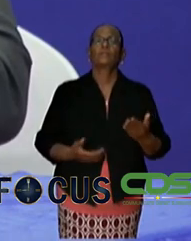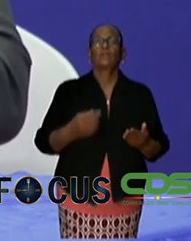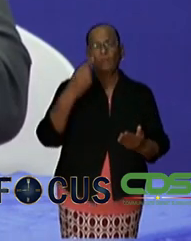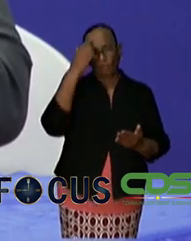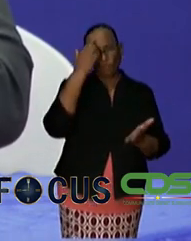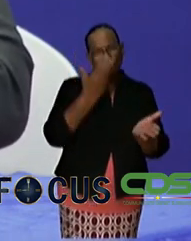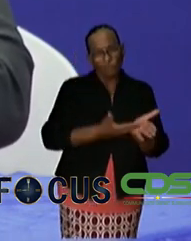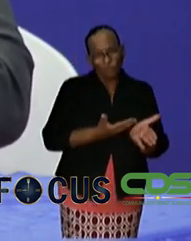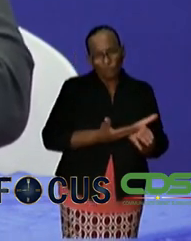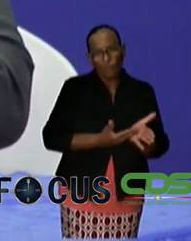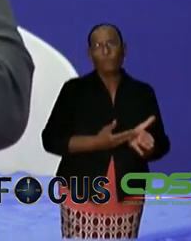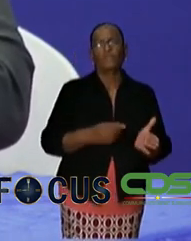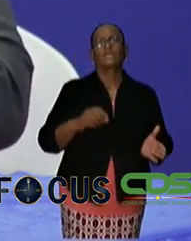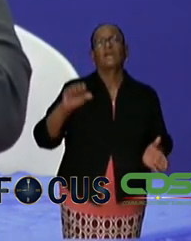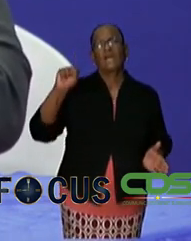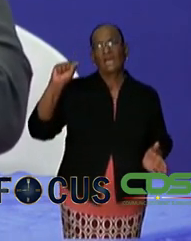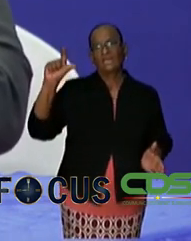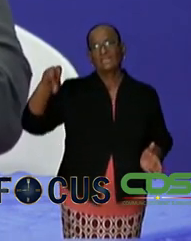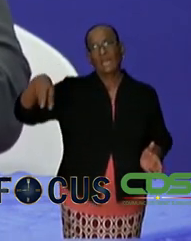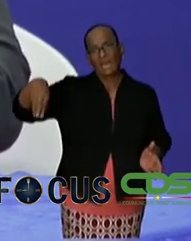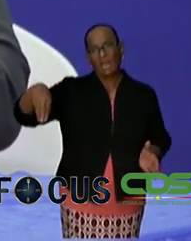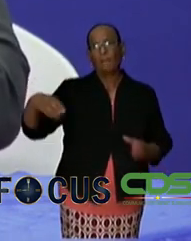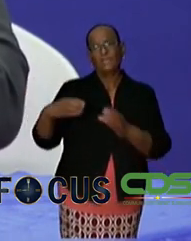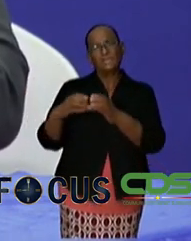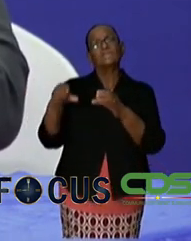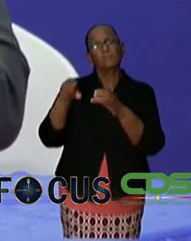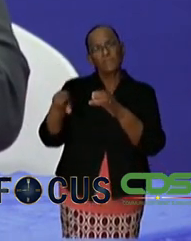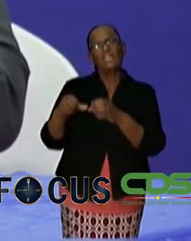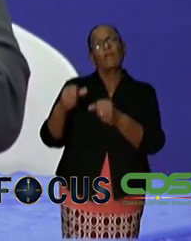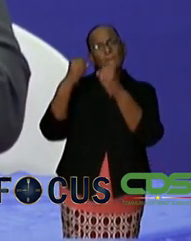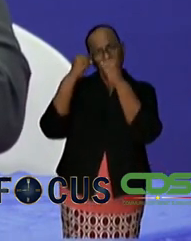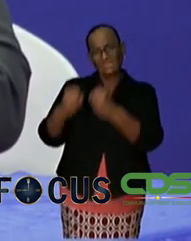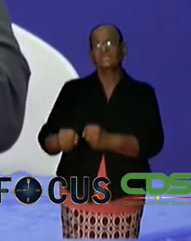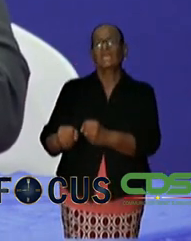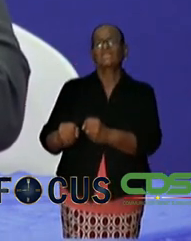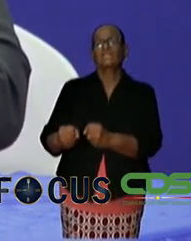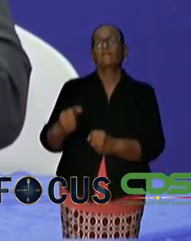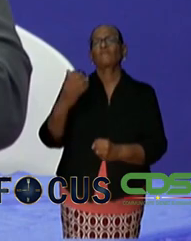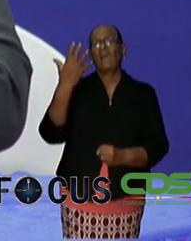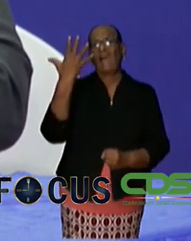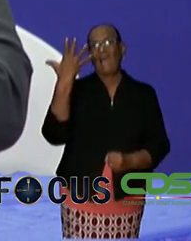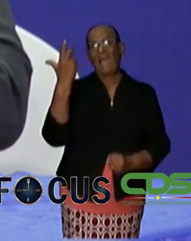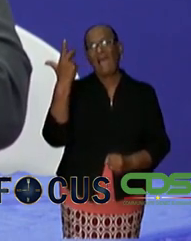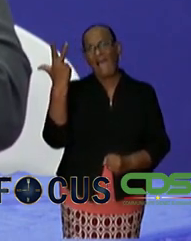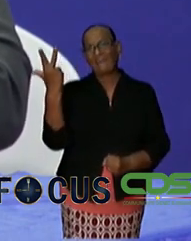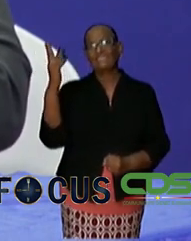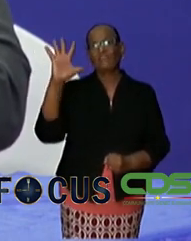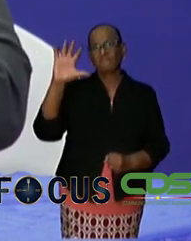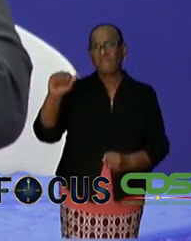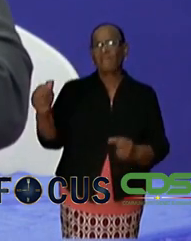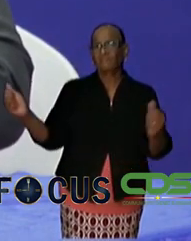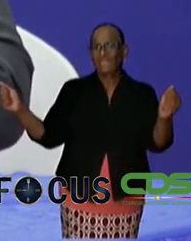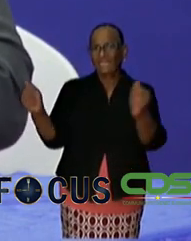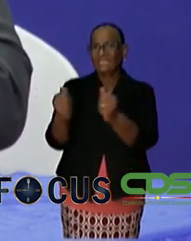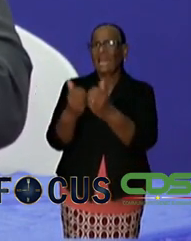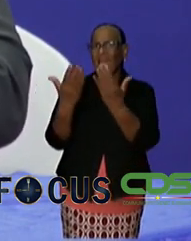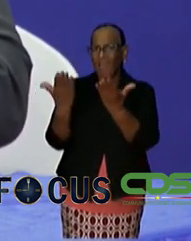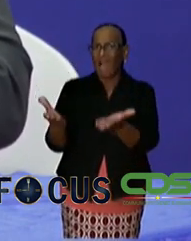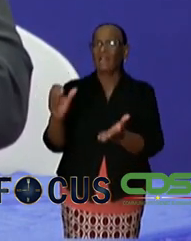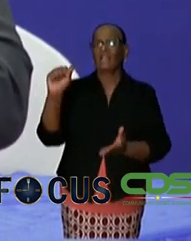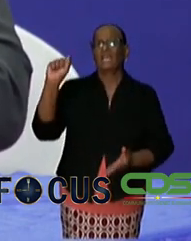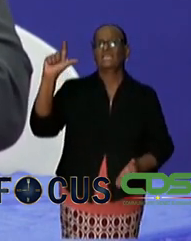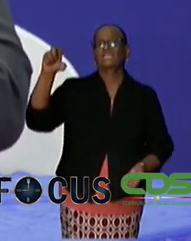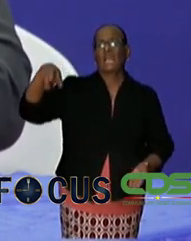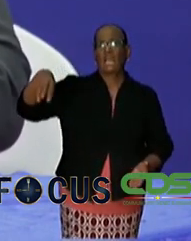dat we SLM, zeker een bedrijf met een bestaansrecht van 58 jaar, het is een Surinaams bedrijf.